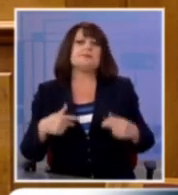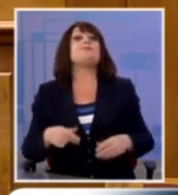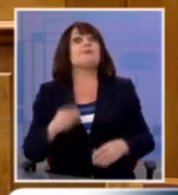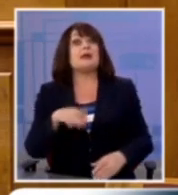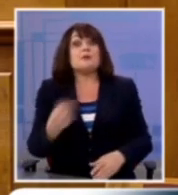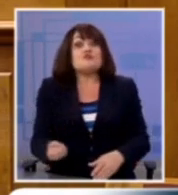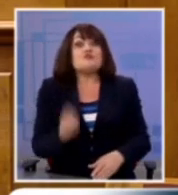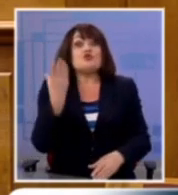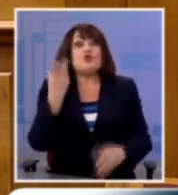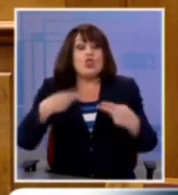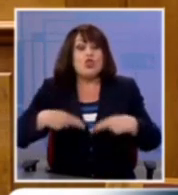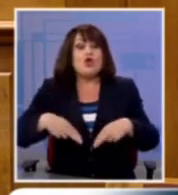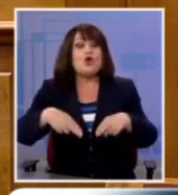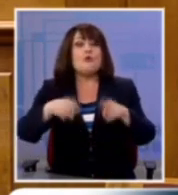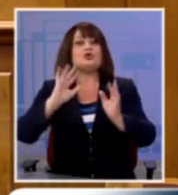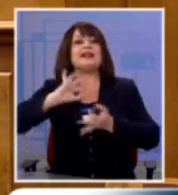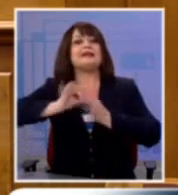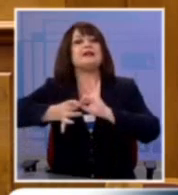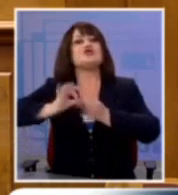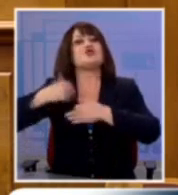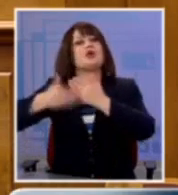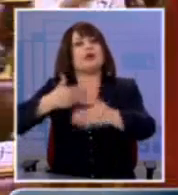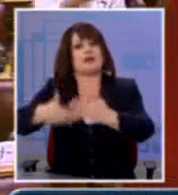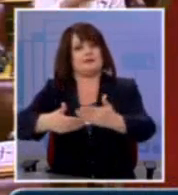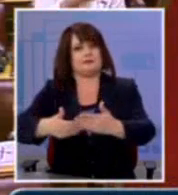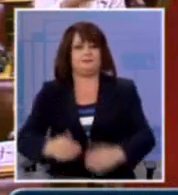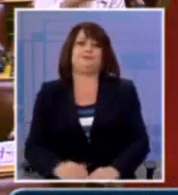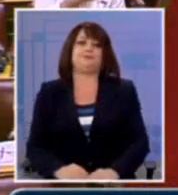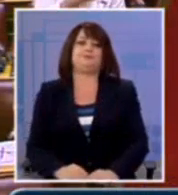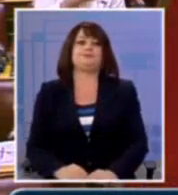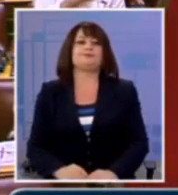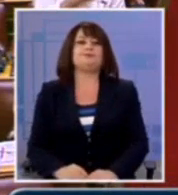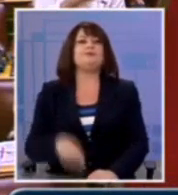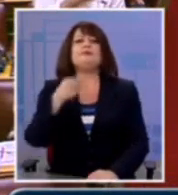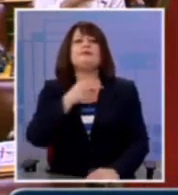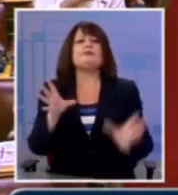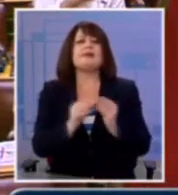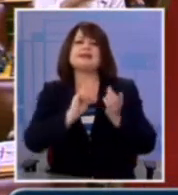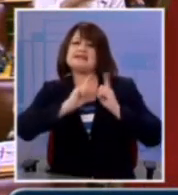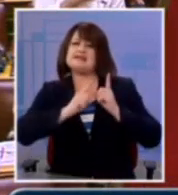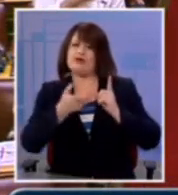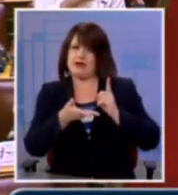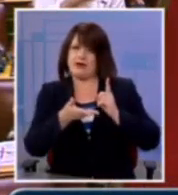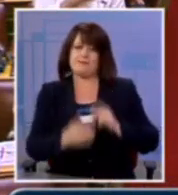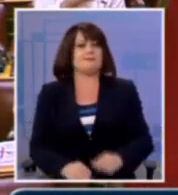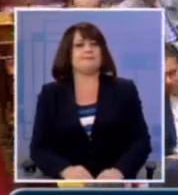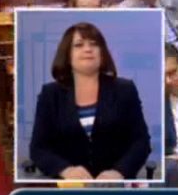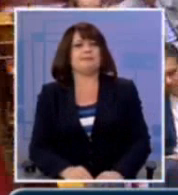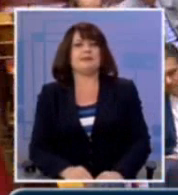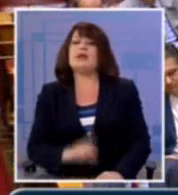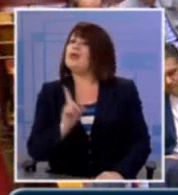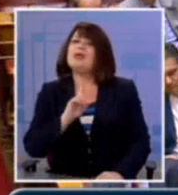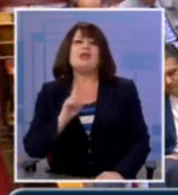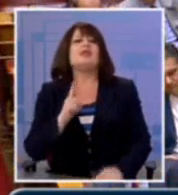νέο μονοπάτι της ιστορίας. Ας επανέλθω στη συμφωνία. Δεν είναι έτσι τα